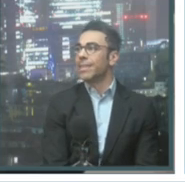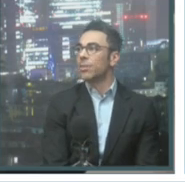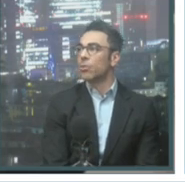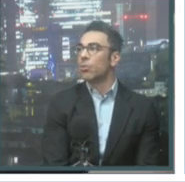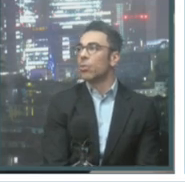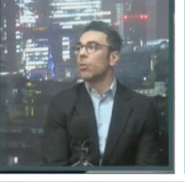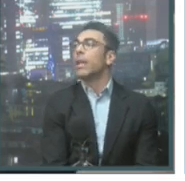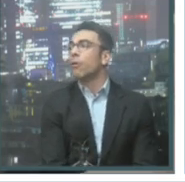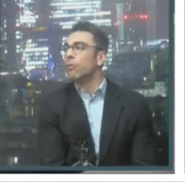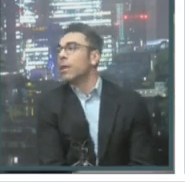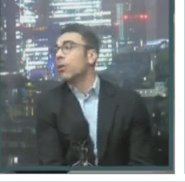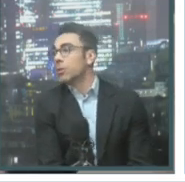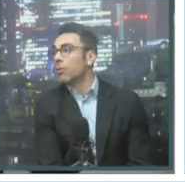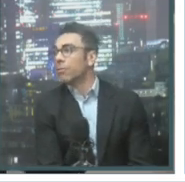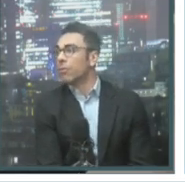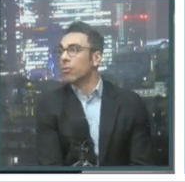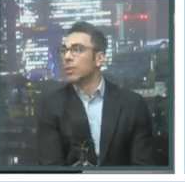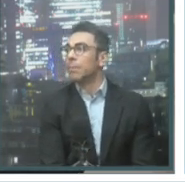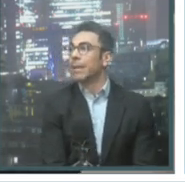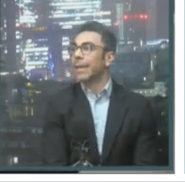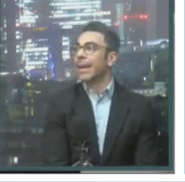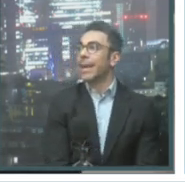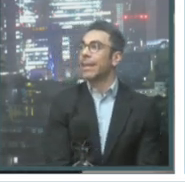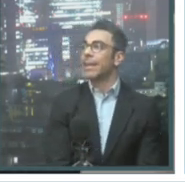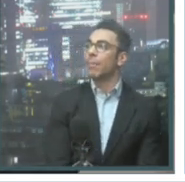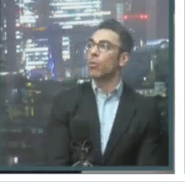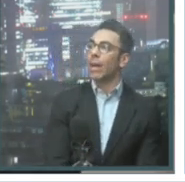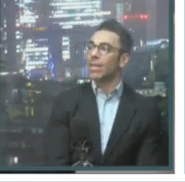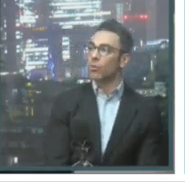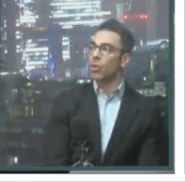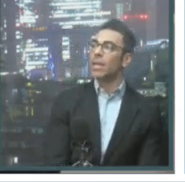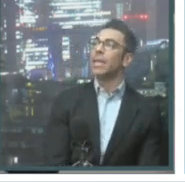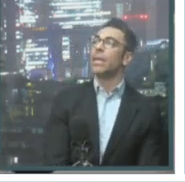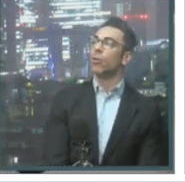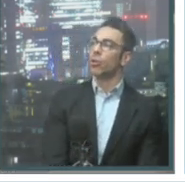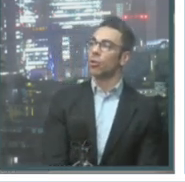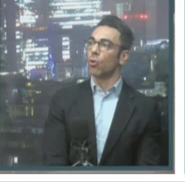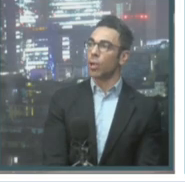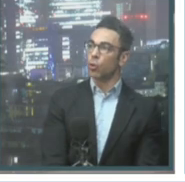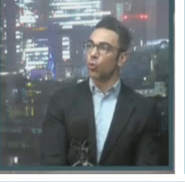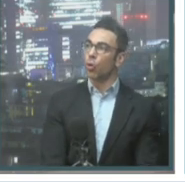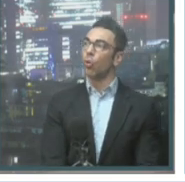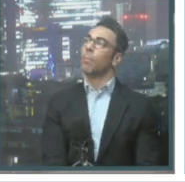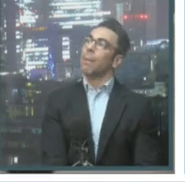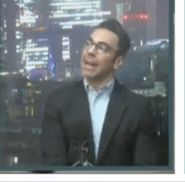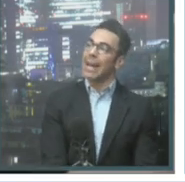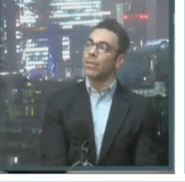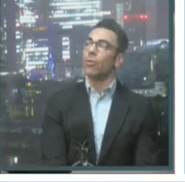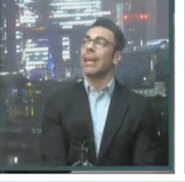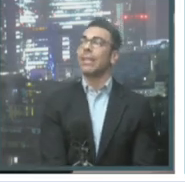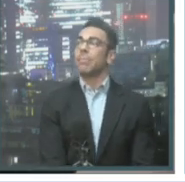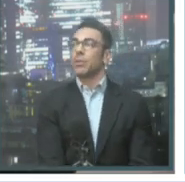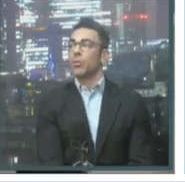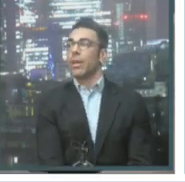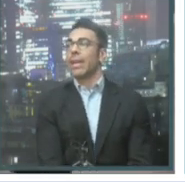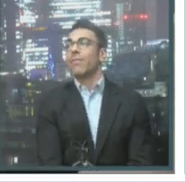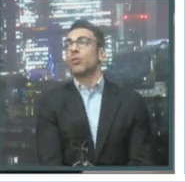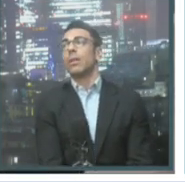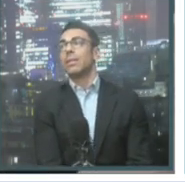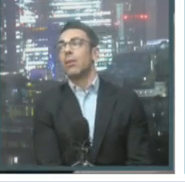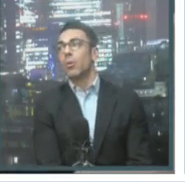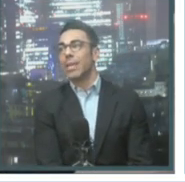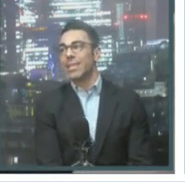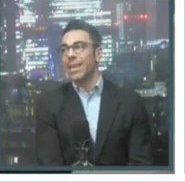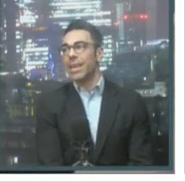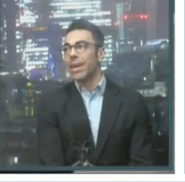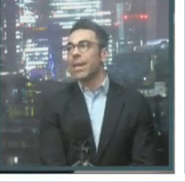esistono né con i nostri confronti perché nel mio caso io sono cresciuto parlando e altre persone che invece